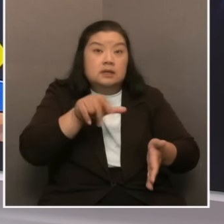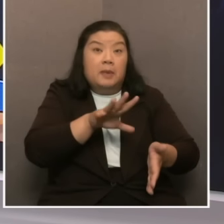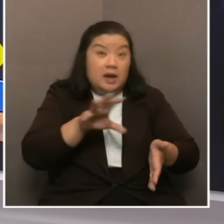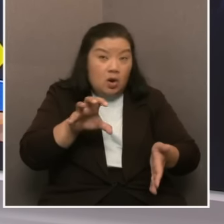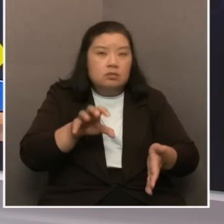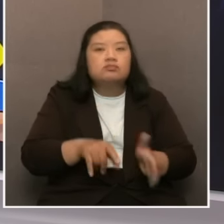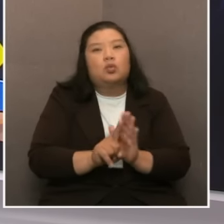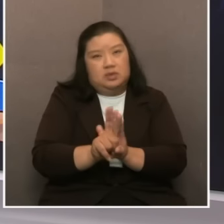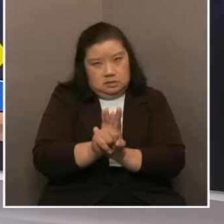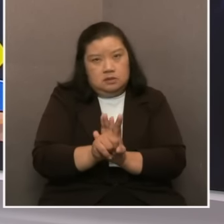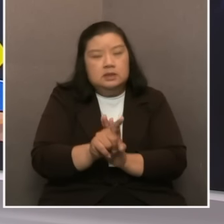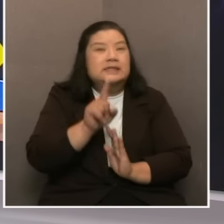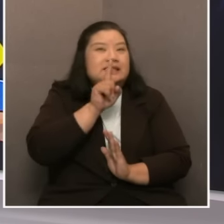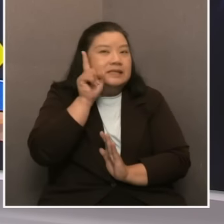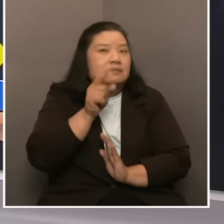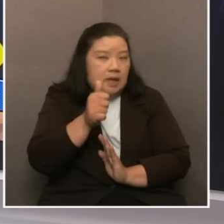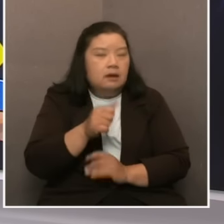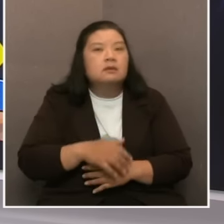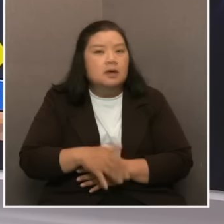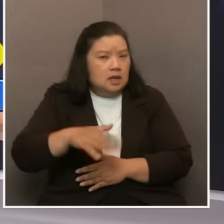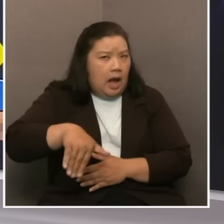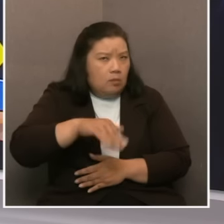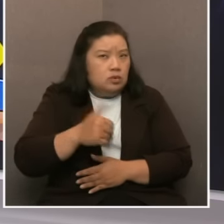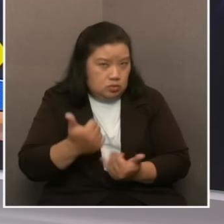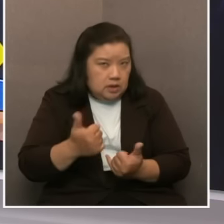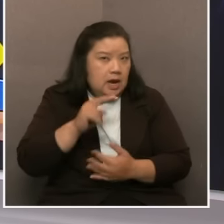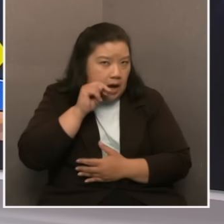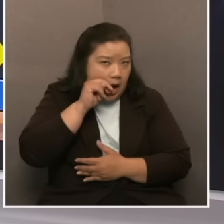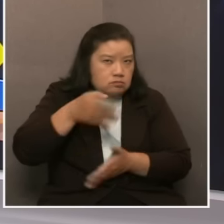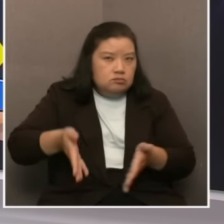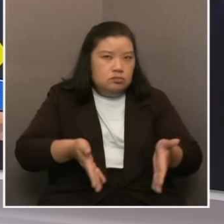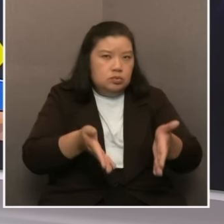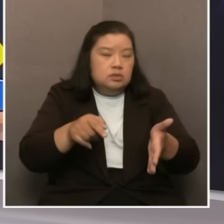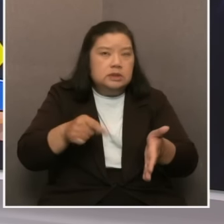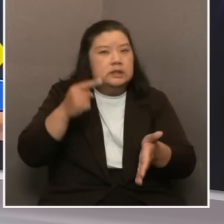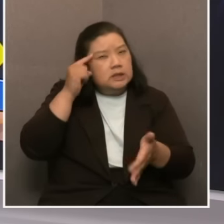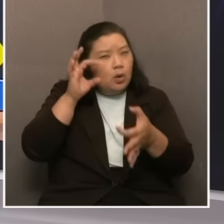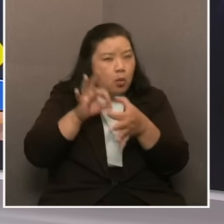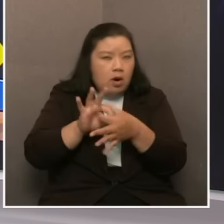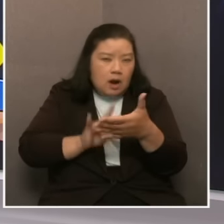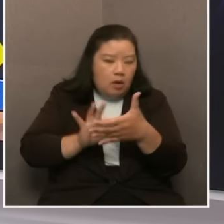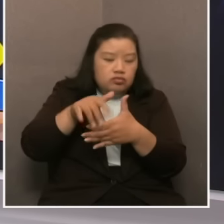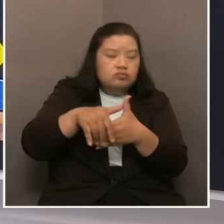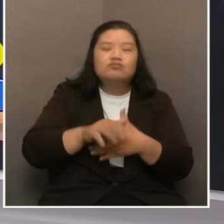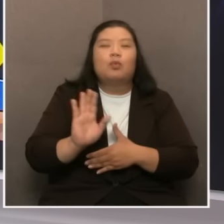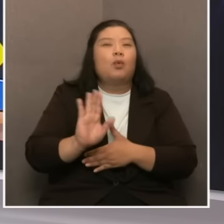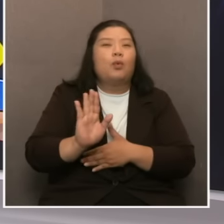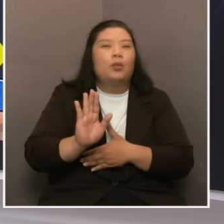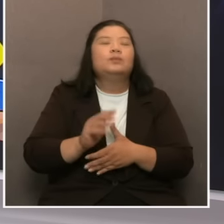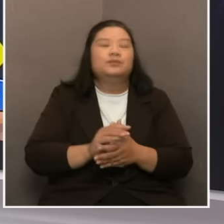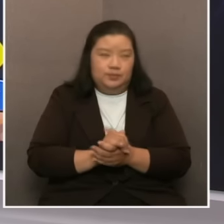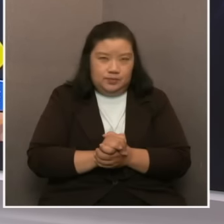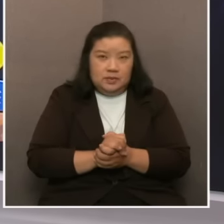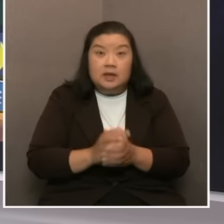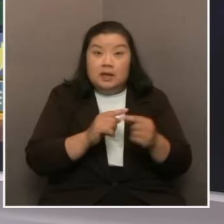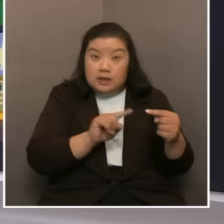รวนาทีในส่วนนี้กถือว่าค้อมูลเรื่องของปริมานน้ำทอยใรมน้ำนี้ไม่น่ากhouse แต่อย่ใดนอกเหอจากนี้แล้วเรากจะ